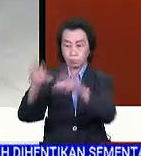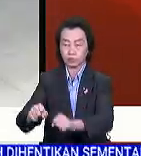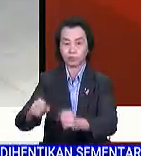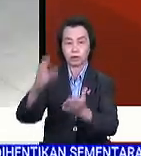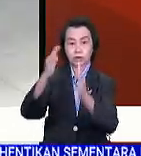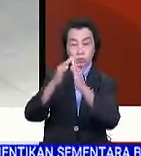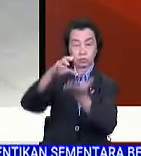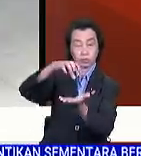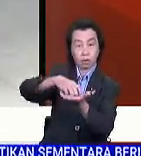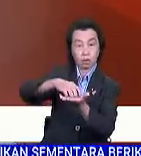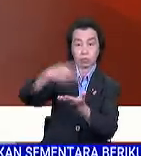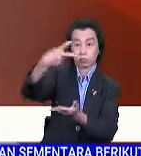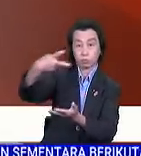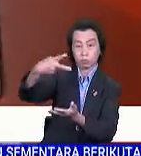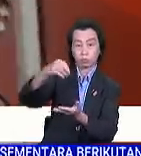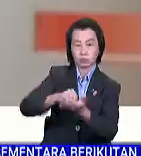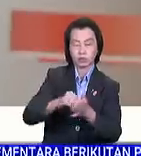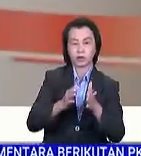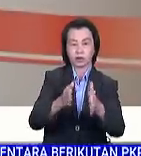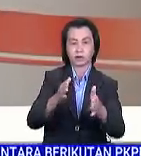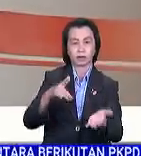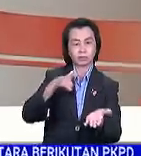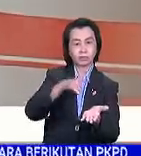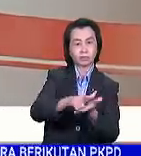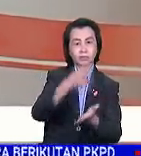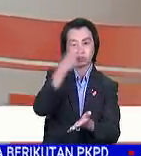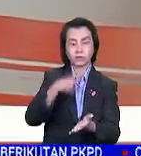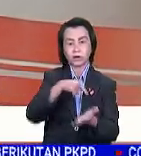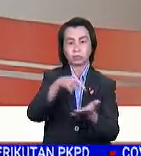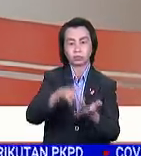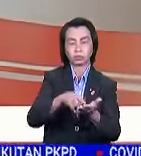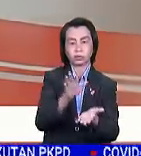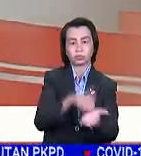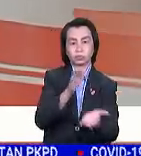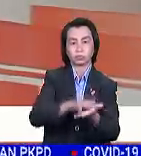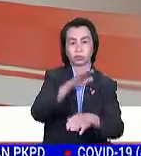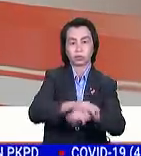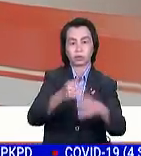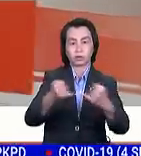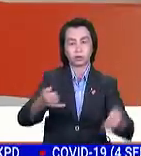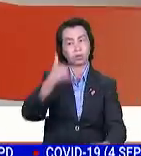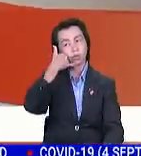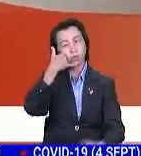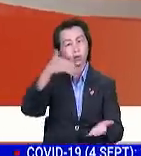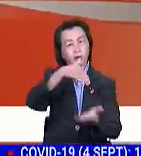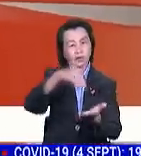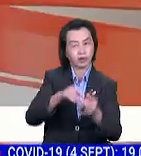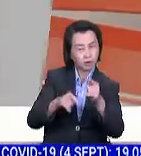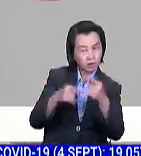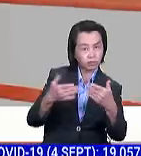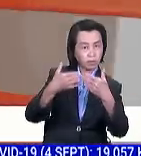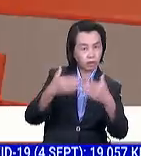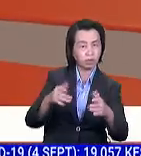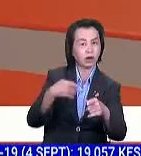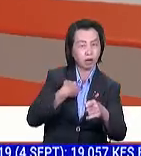Banglo dua tingkat di Jalan Lapangan Terbang Kuching yang dijadikan pusat judi dalam talian atau calling center yang telah beroperasi